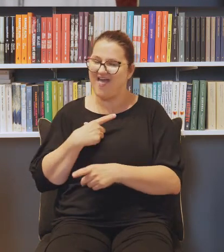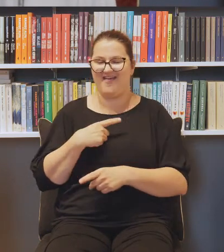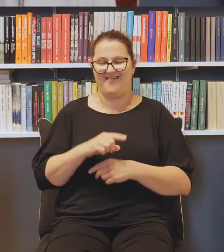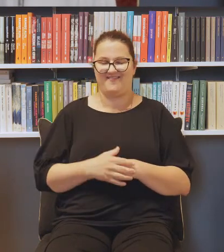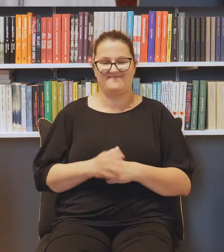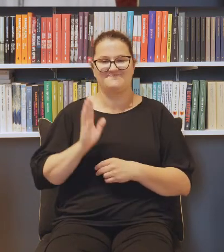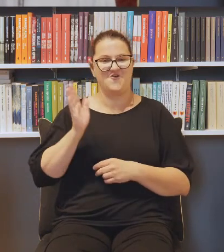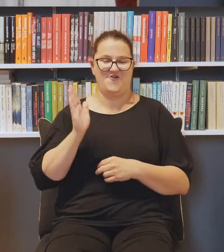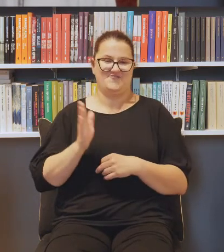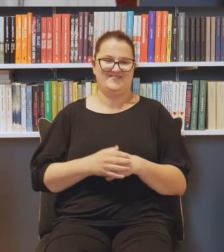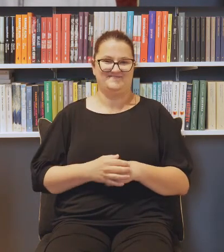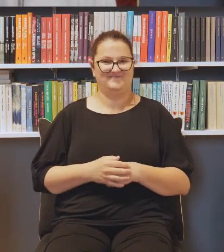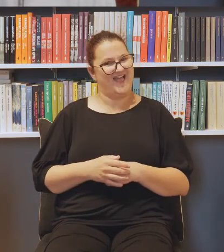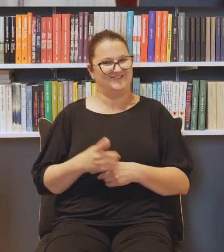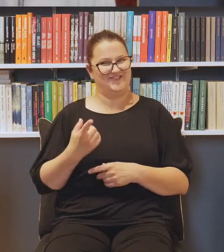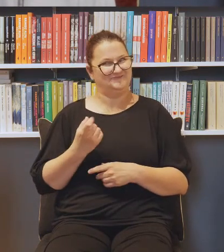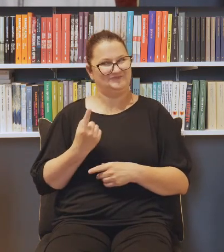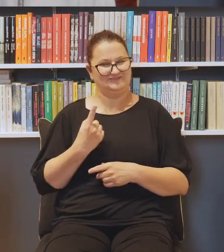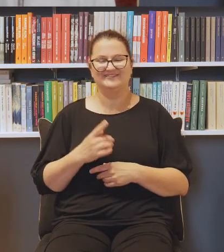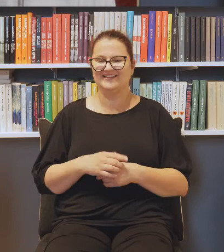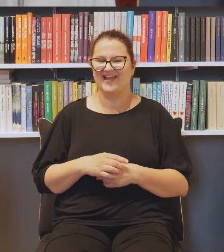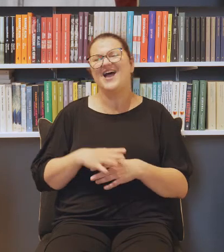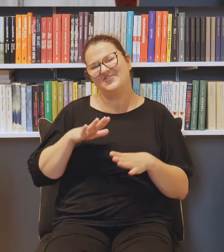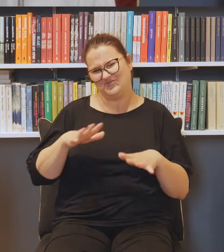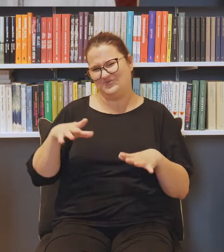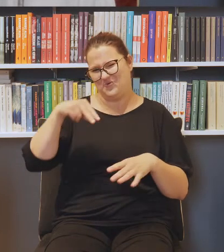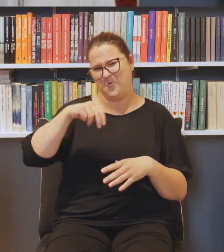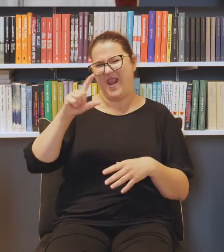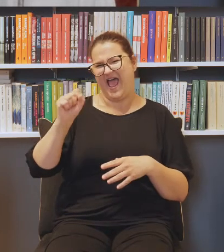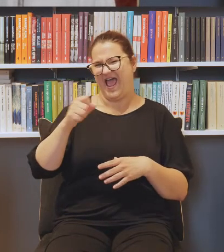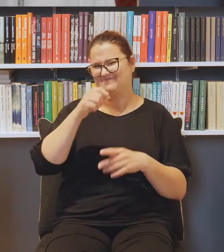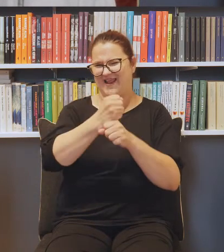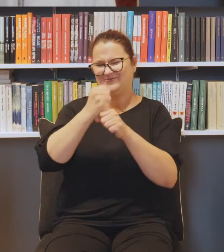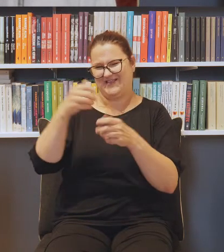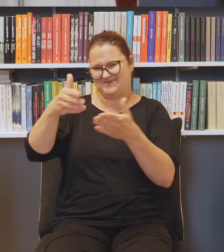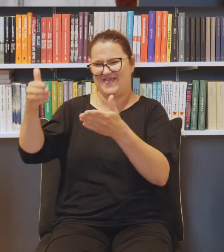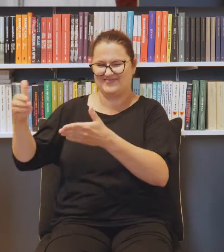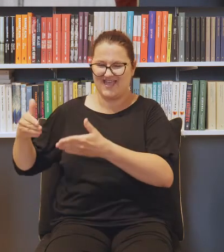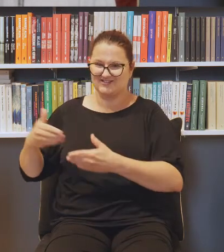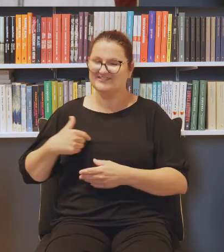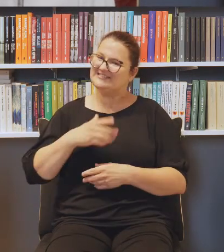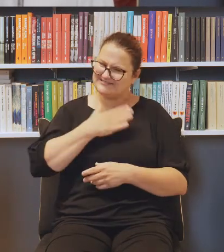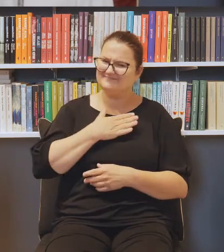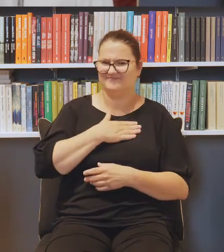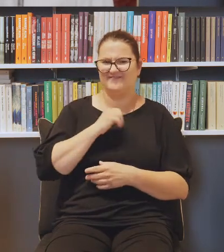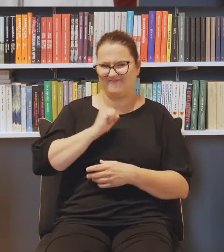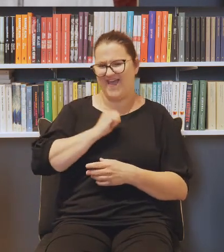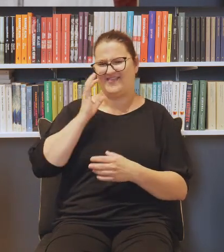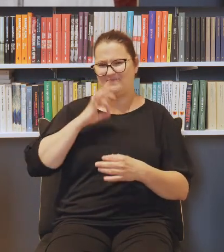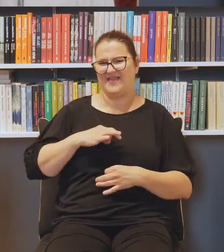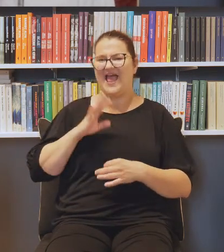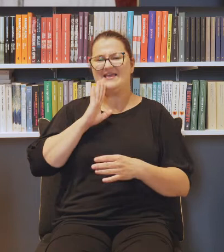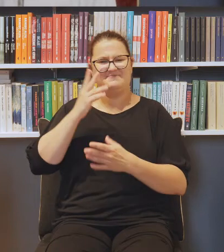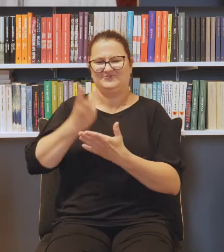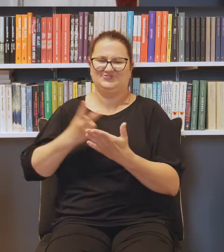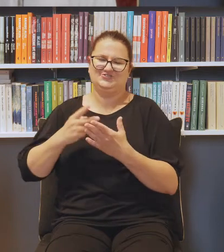takie... Było takie... Ale pewnie jest wiele Ul, które pracują na cmentarzu. Ona bardzo sympatyczna pani, ale chyba nie czytała tej